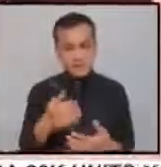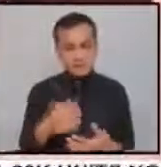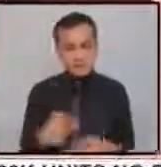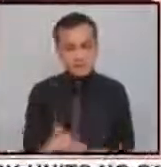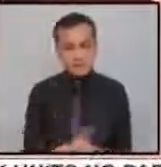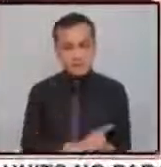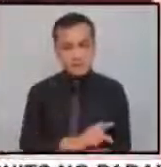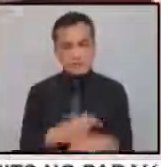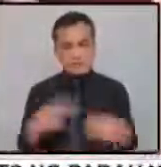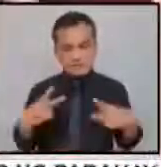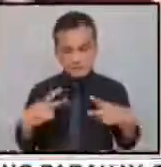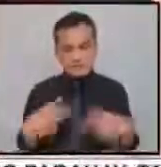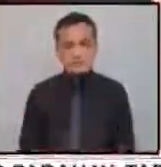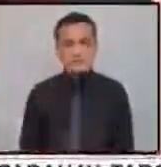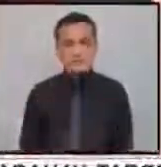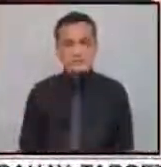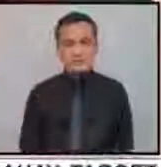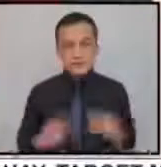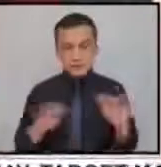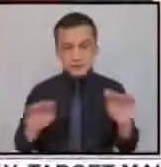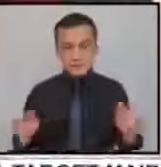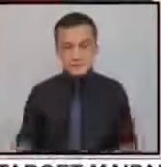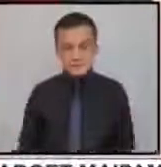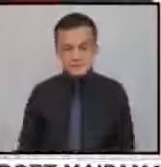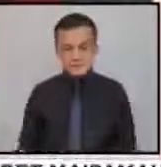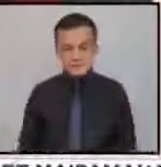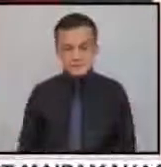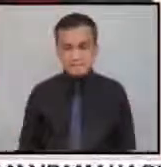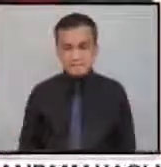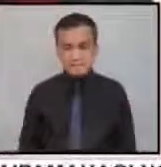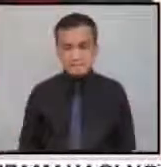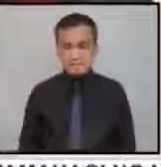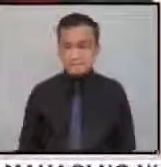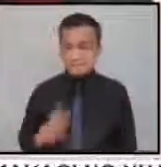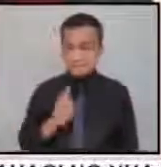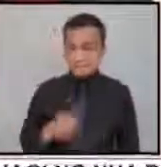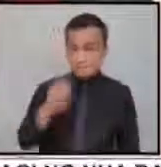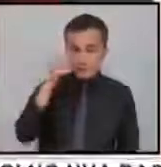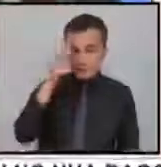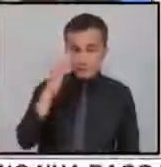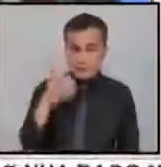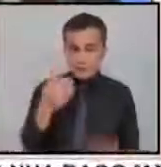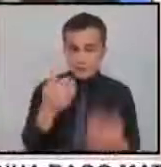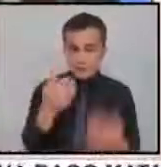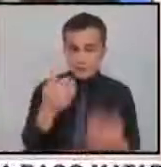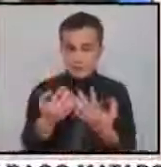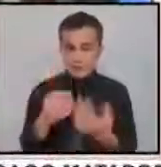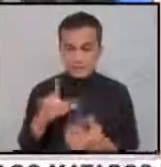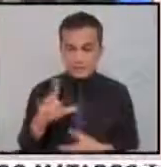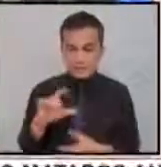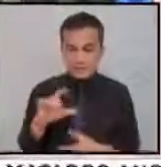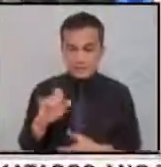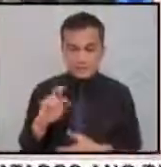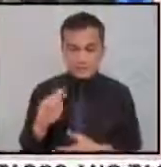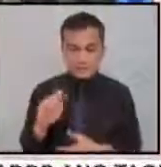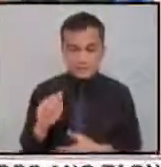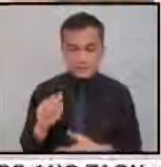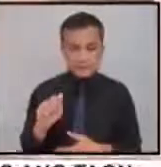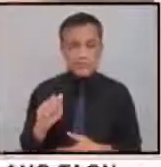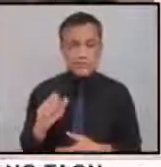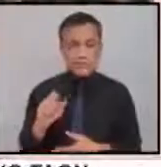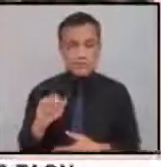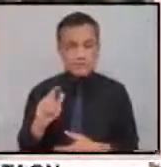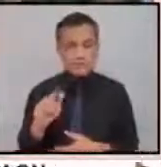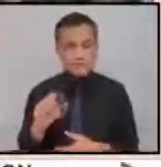chikitin. Oo. Alam mo ba, birthday ngayon ni Rita, ay ni Tita Lit, Talits, Lita Arida,